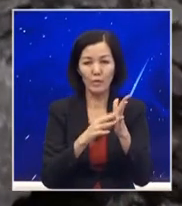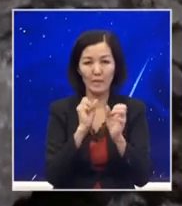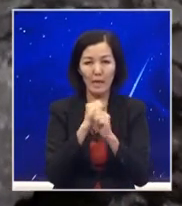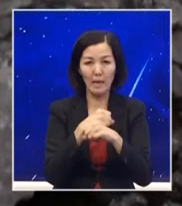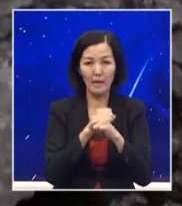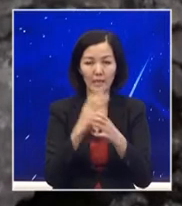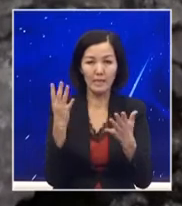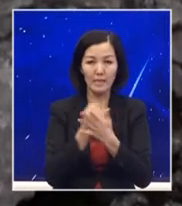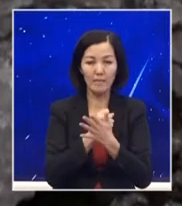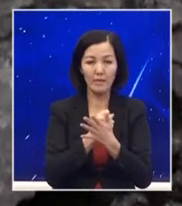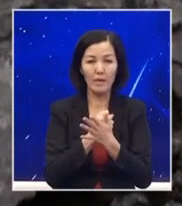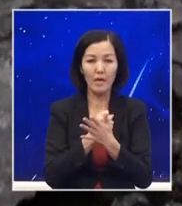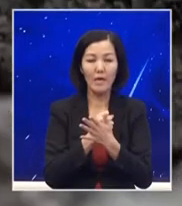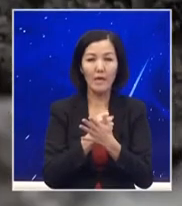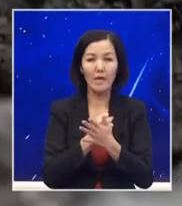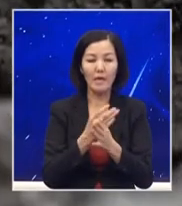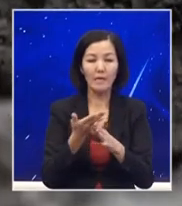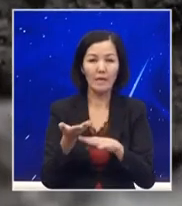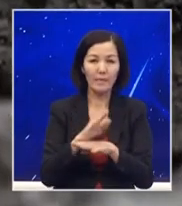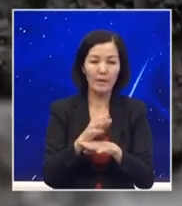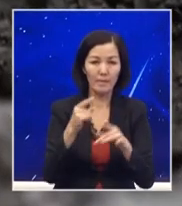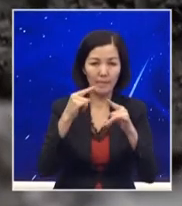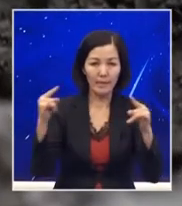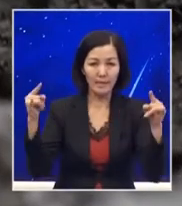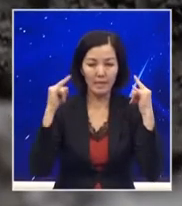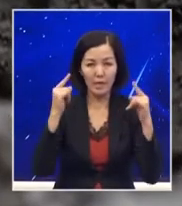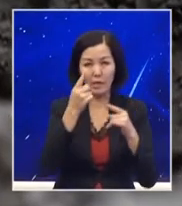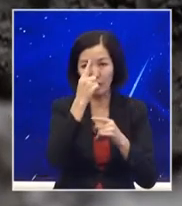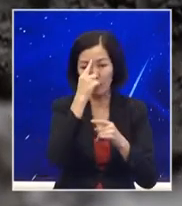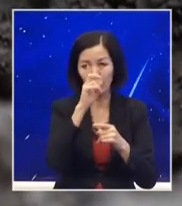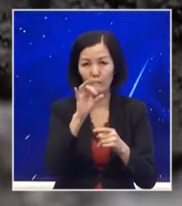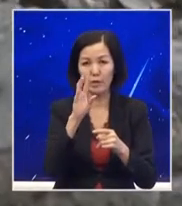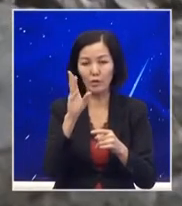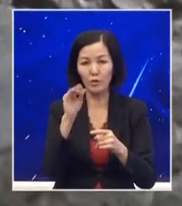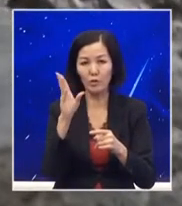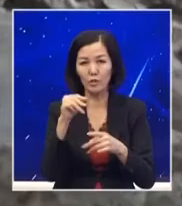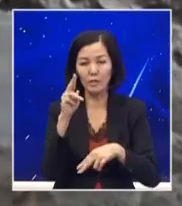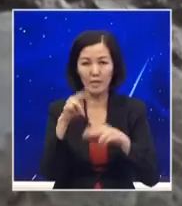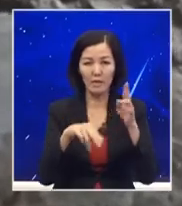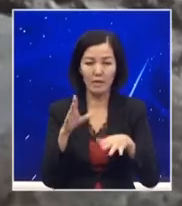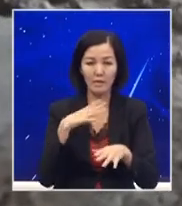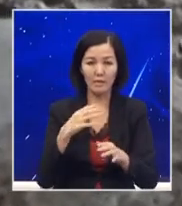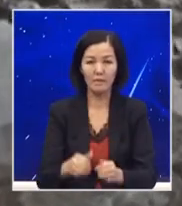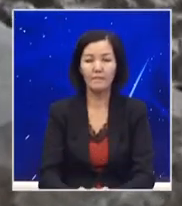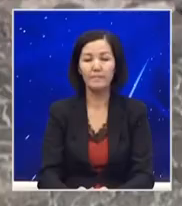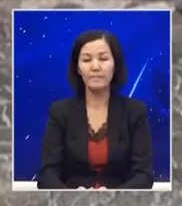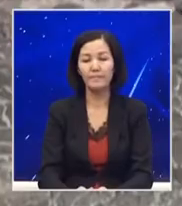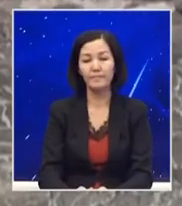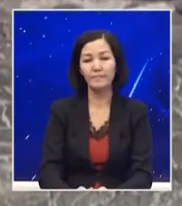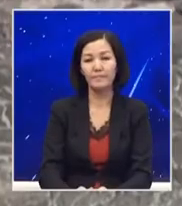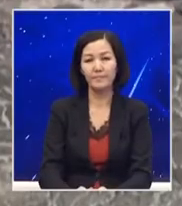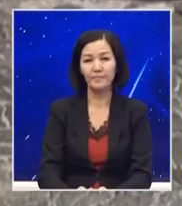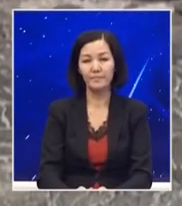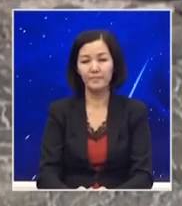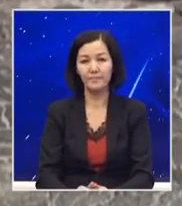бұрын құрылыс жұмыстары кезінде табылыпты. Археологтар оны мексикалық үндістер испан басқыншылықтарын қорқыту үшін салынған деседі. Топтаманы ғаламтор